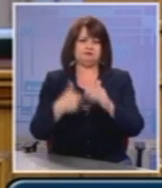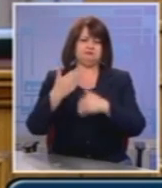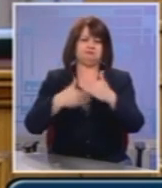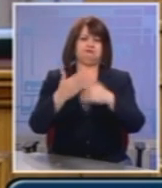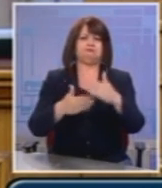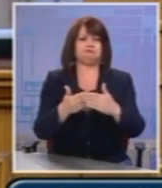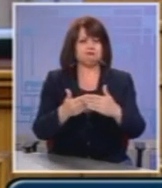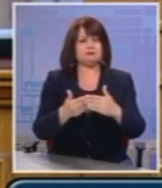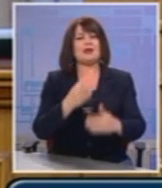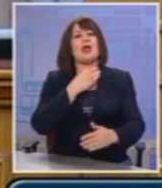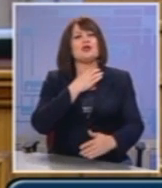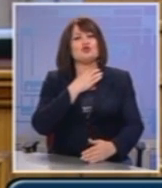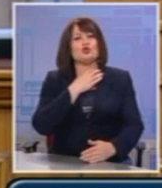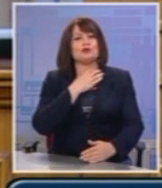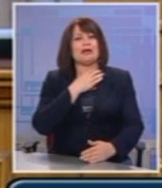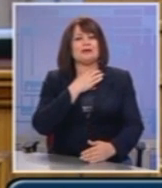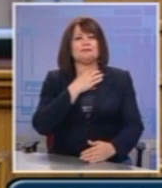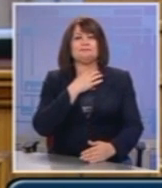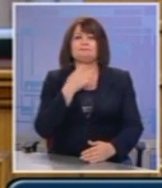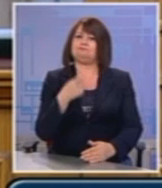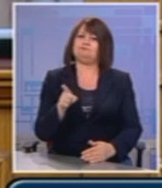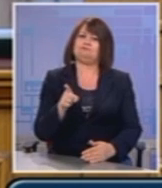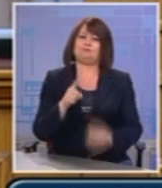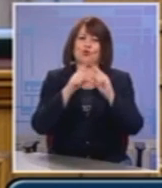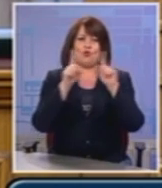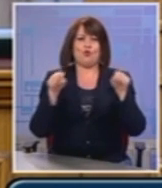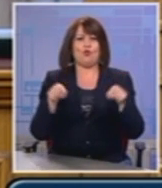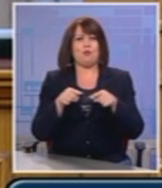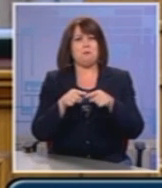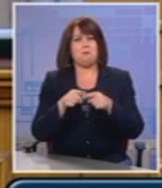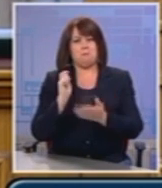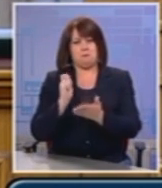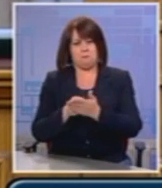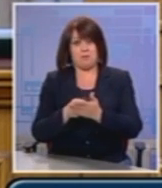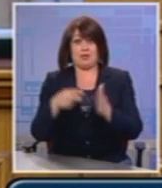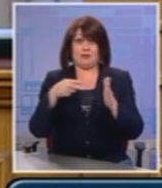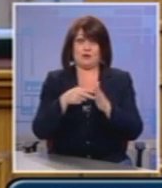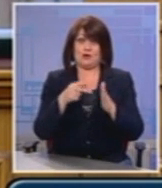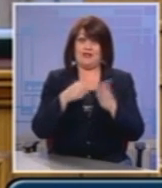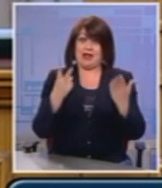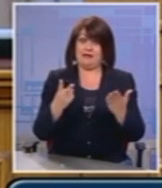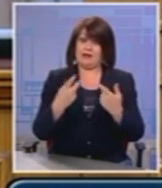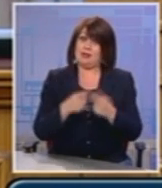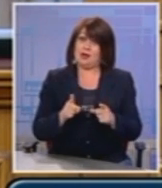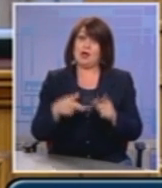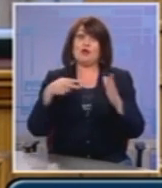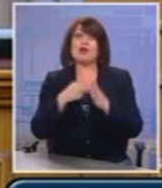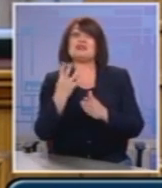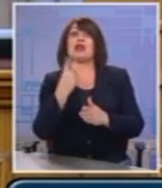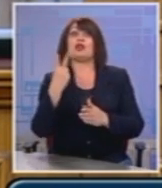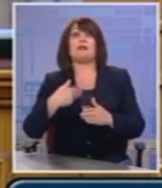ωρίμανσης που χρειαζότανε άλλο να είναι το ομόλογο πληρωτέος το 2017 και άλλο να ναι το